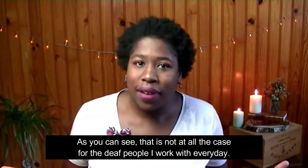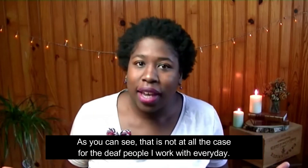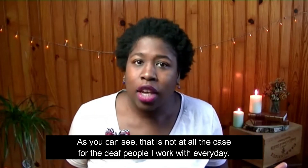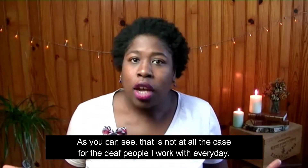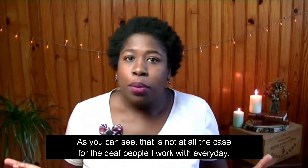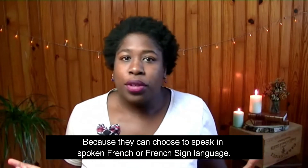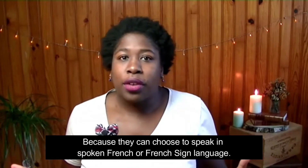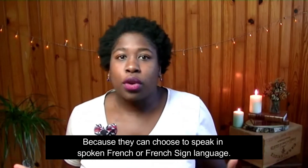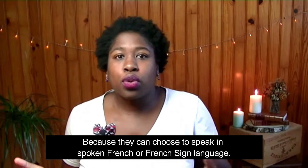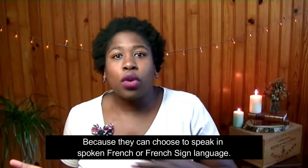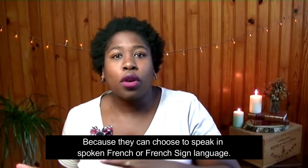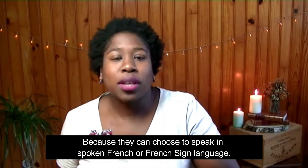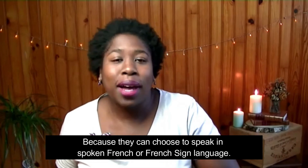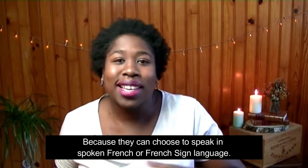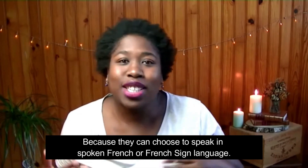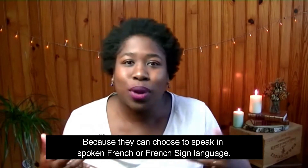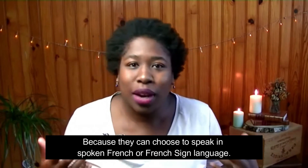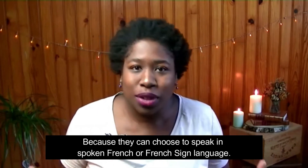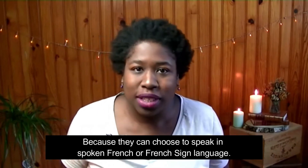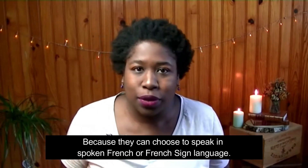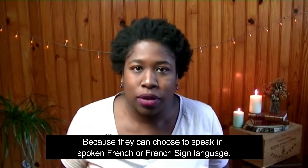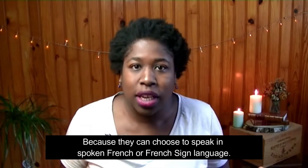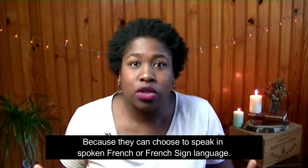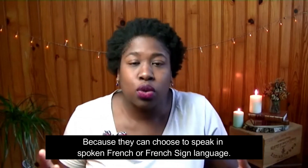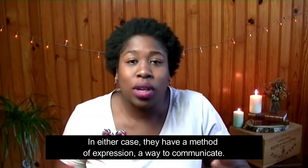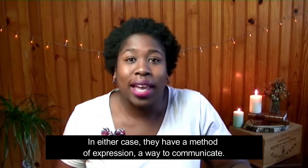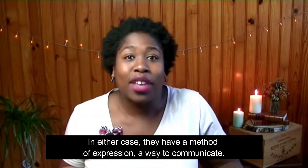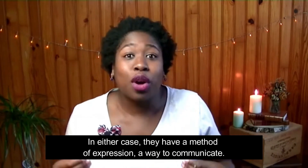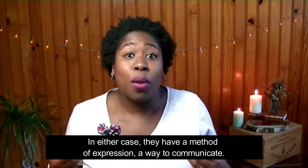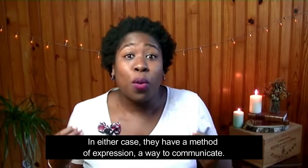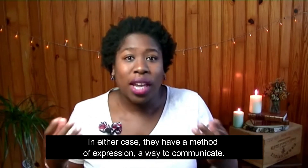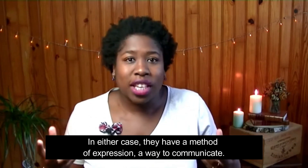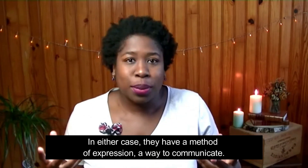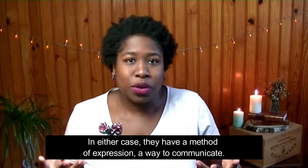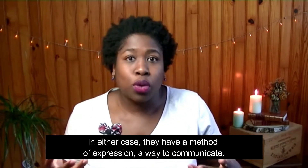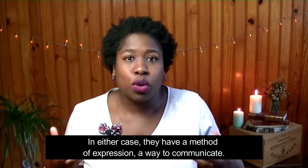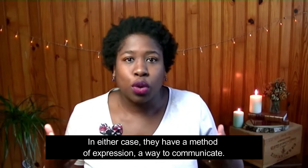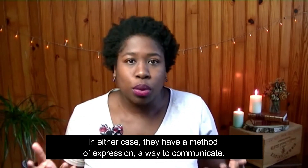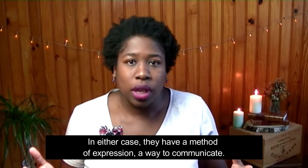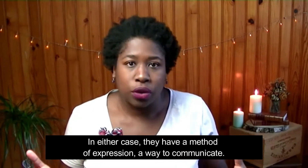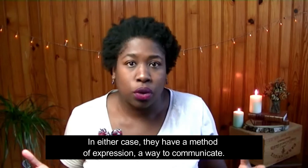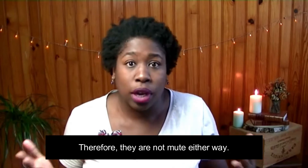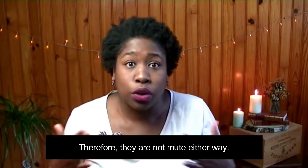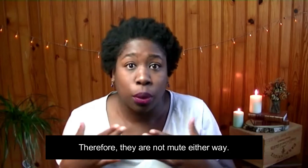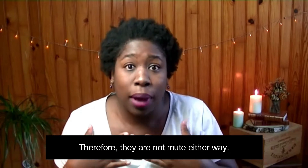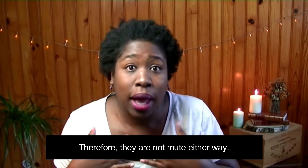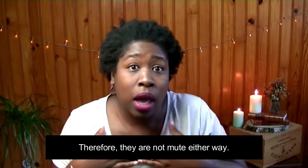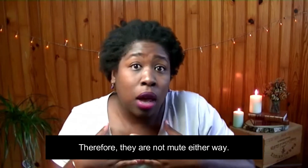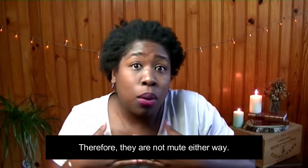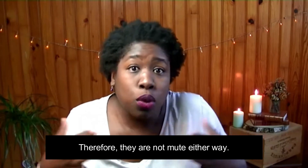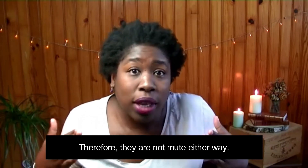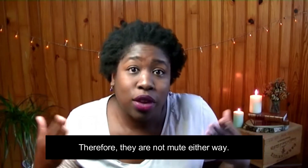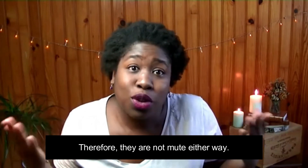je travaille, puisqu'elles ont soit le français parlé, soit la langue des signes française. Dans tous les cas, elles ont un moyen d'expression, de communication, donc elles ne sont